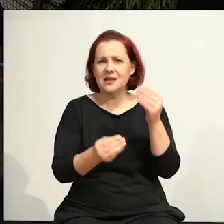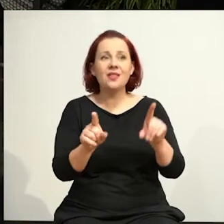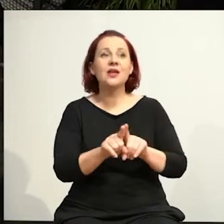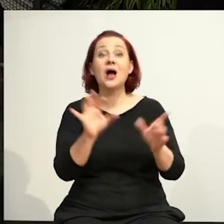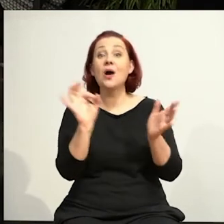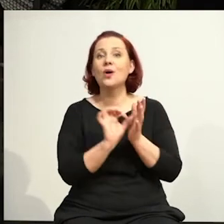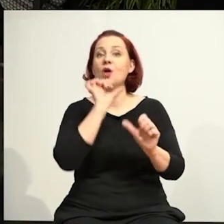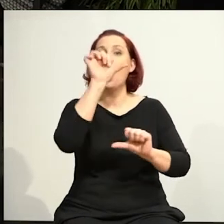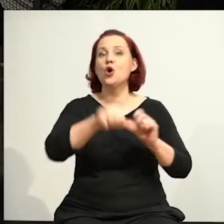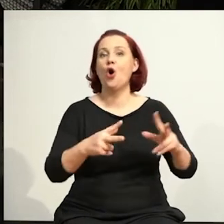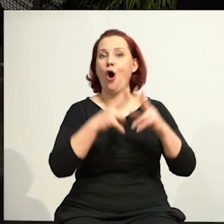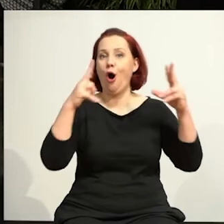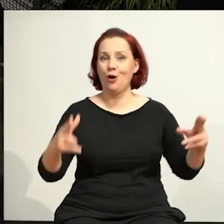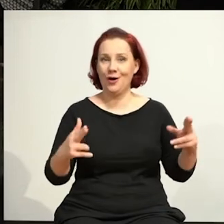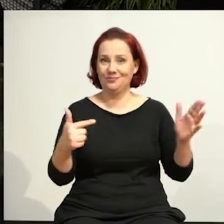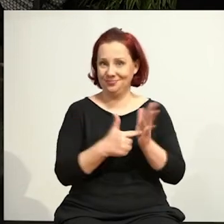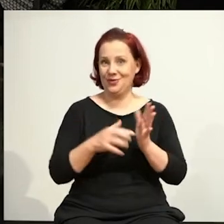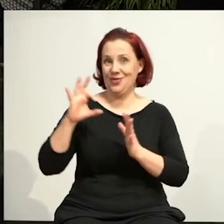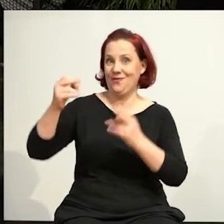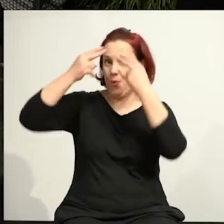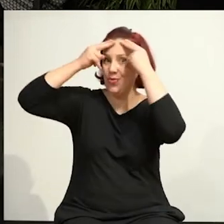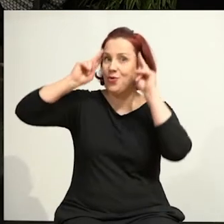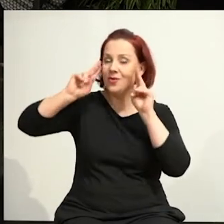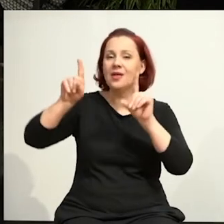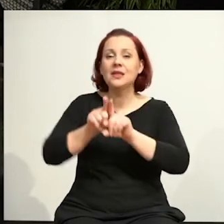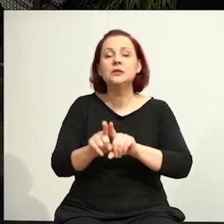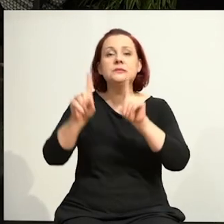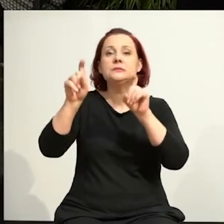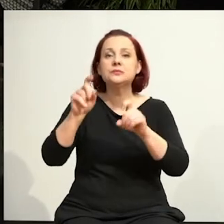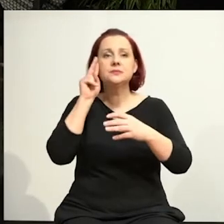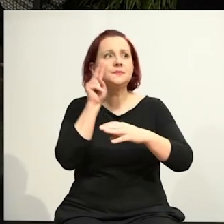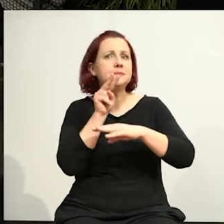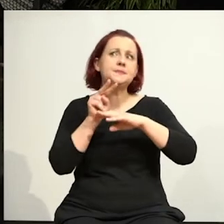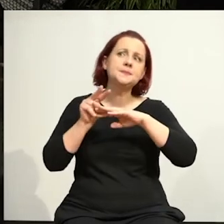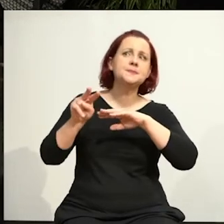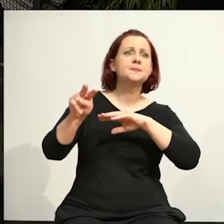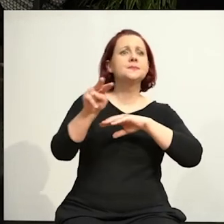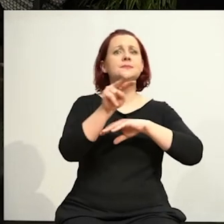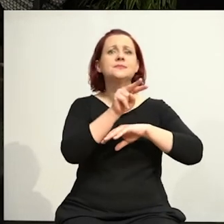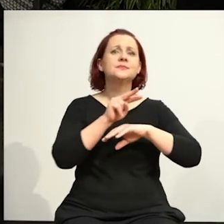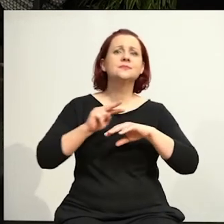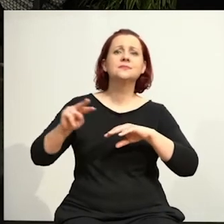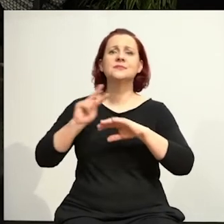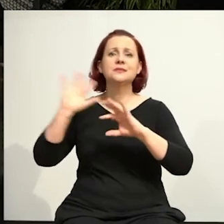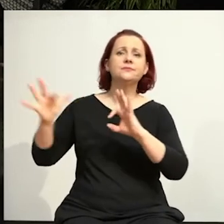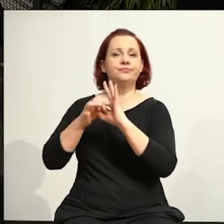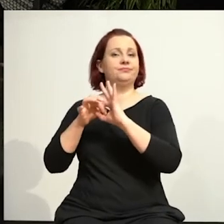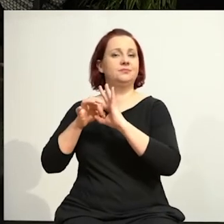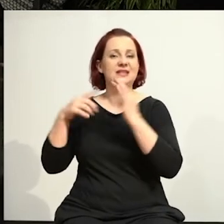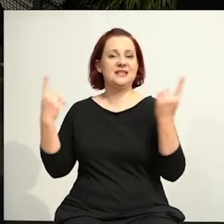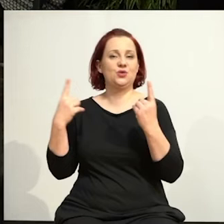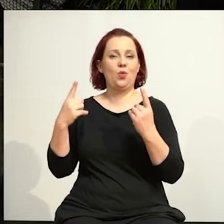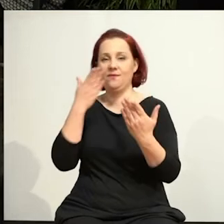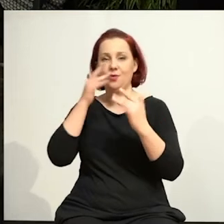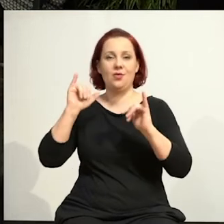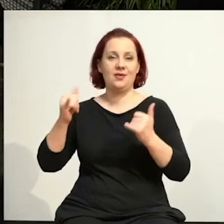rok norwidowski trochę też zacząłem się przyglądać temu, co się wokół Norwida dzieje, także